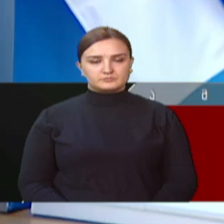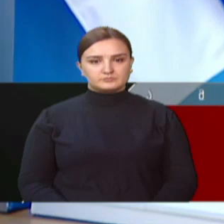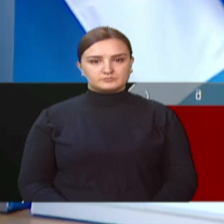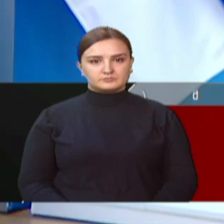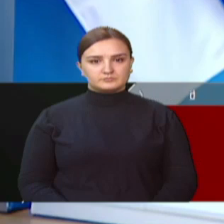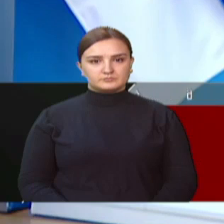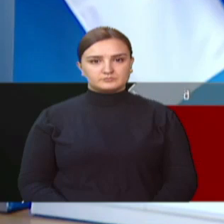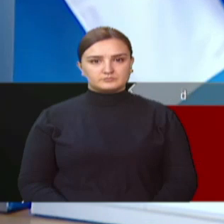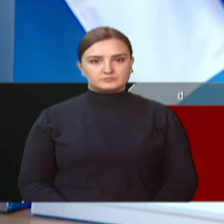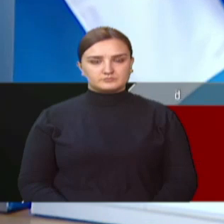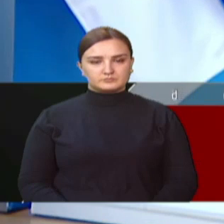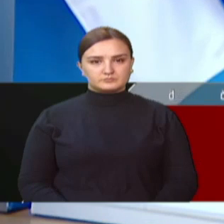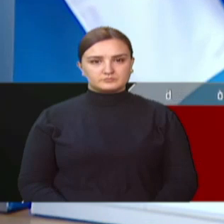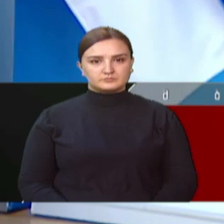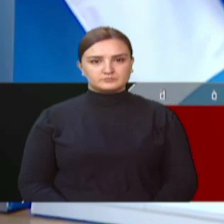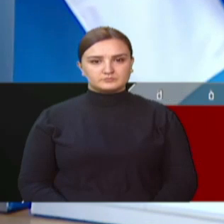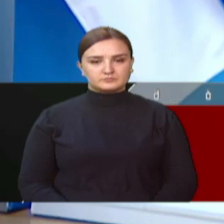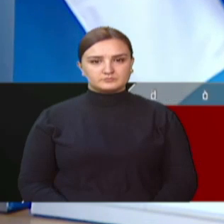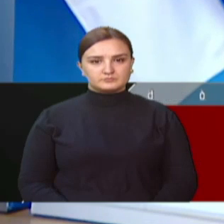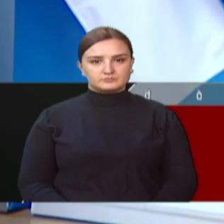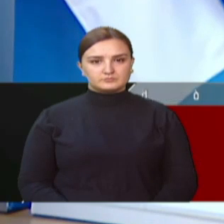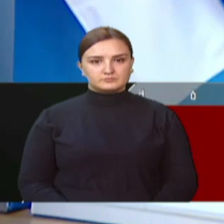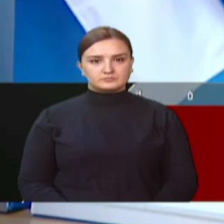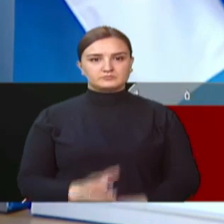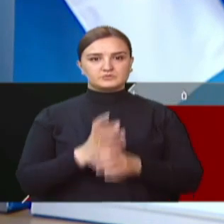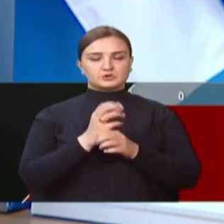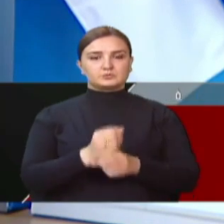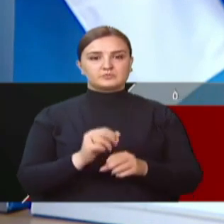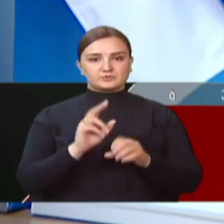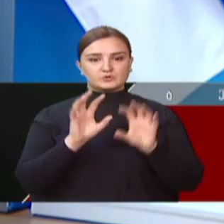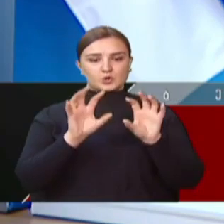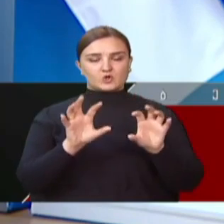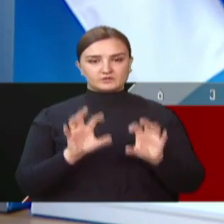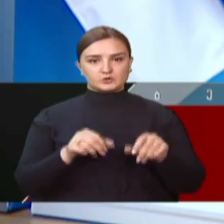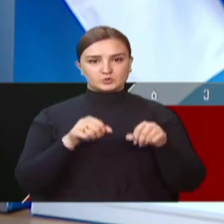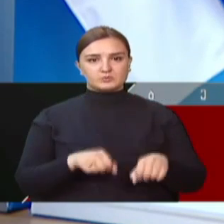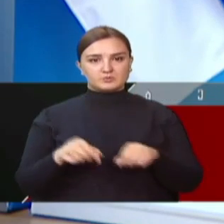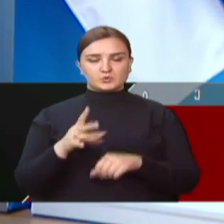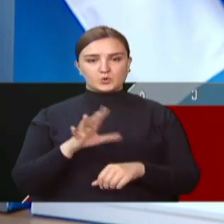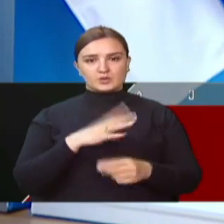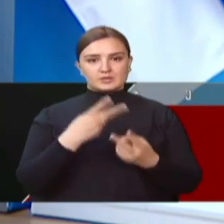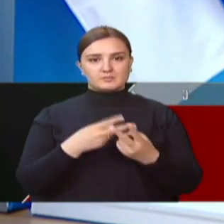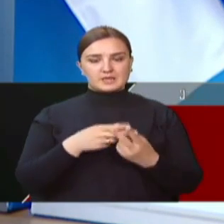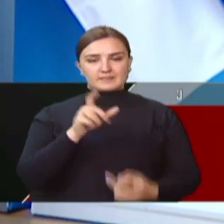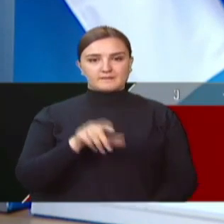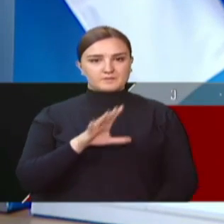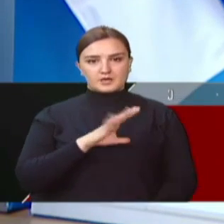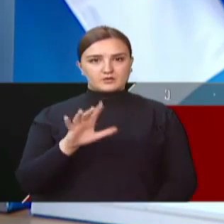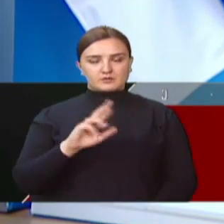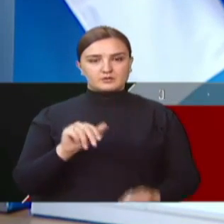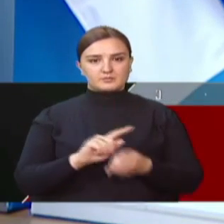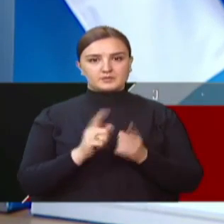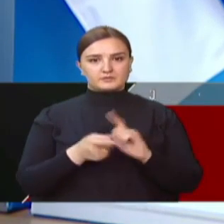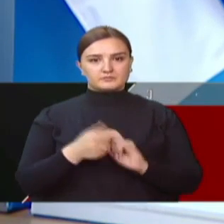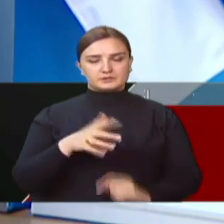შეზღუდვა რეალურად იმ კონვენციური უფლებების, რომელიც უნდა ჰქონდეს პატიმარს, არ ყოფილა და პირიქით